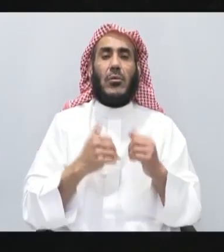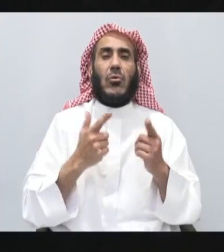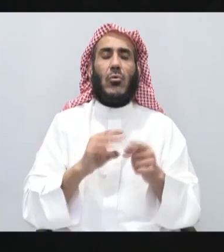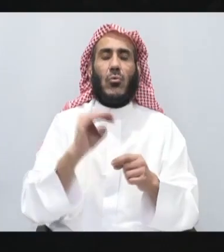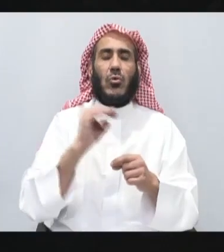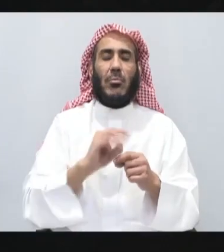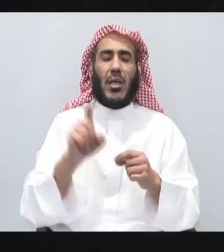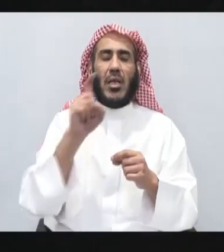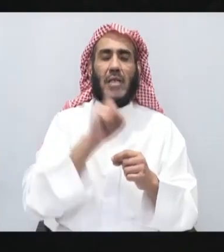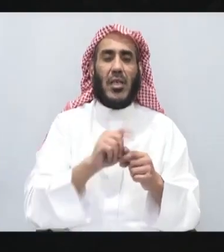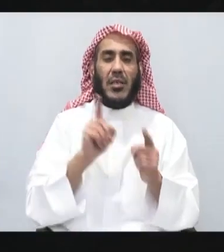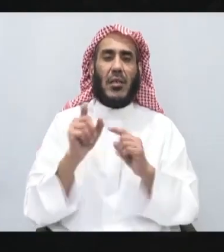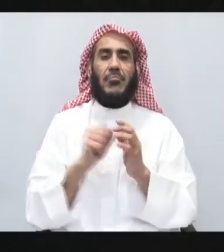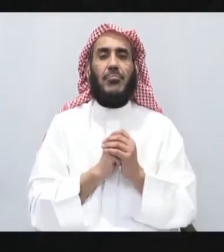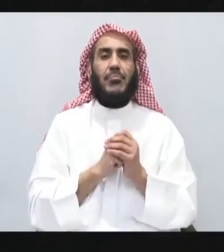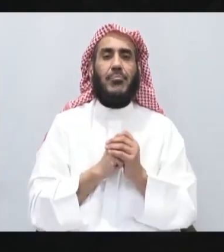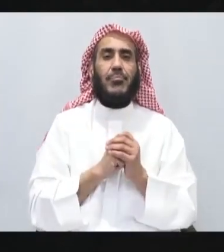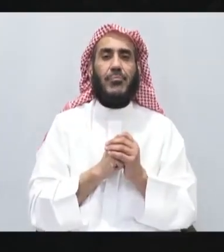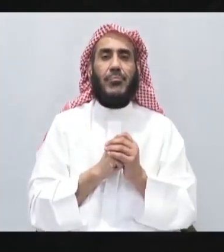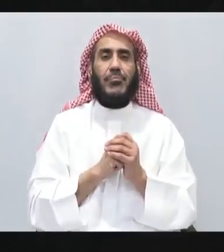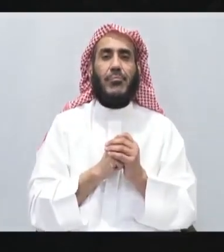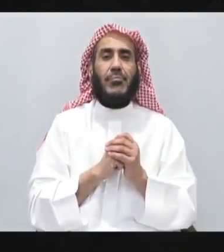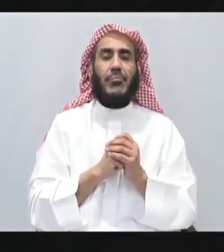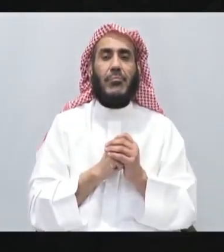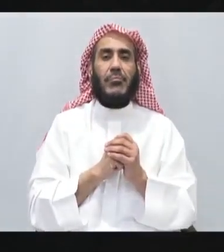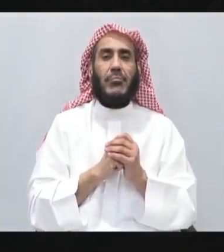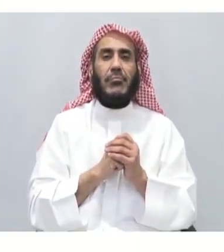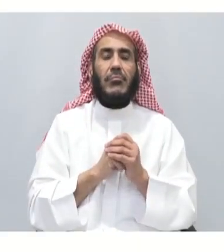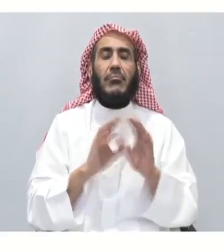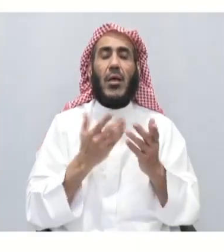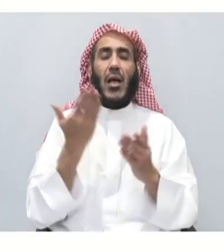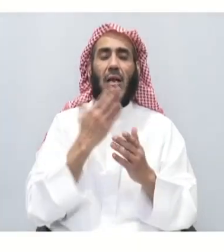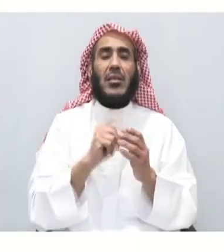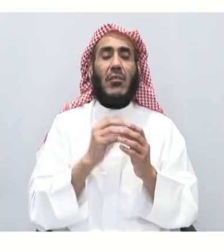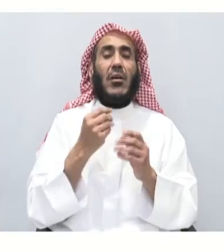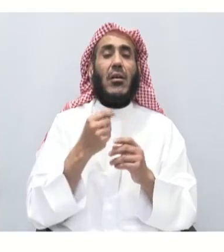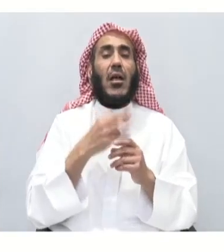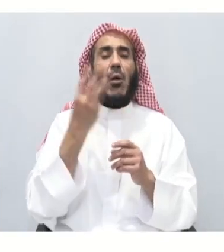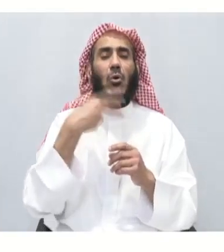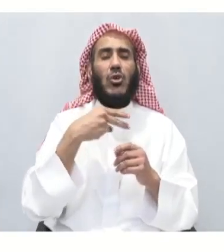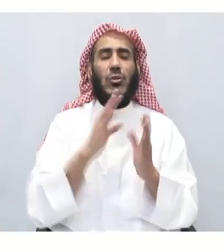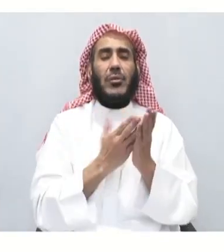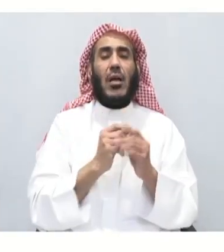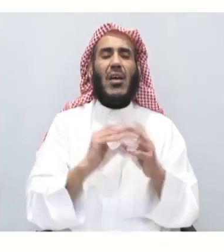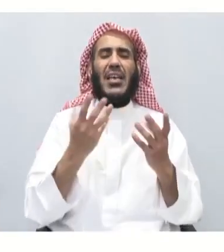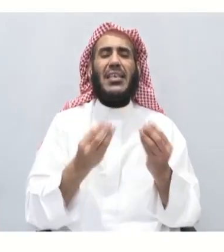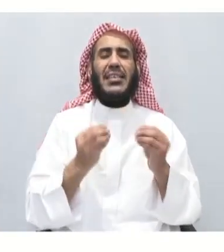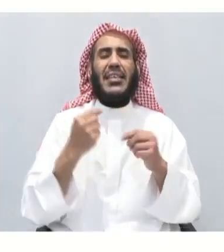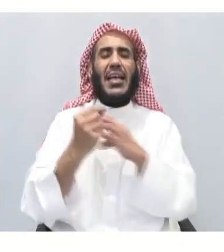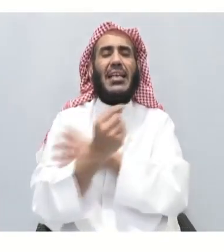نجيب على الاسئله التاليه ماذا قرات صفحه 24 كيف يزداد